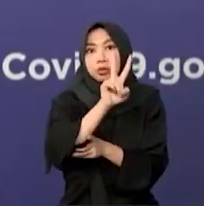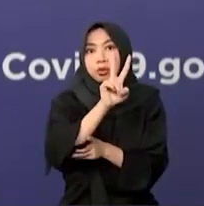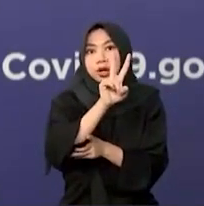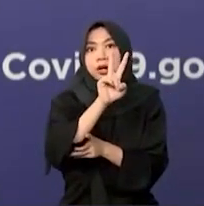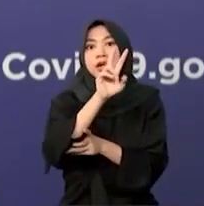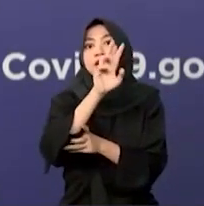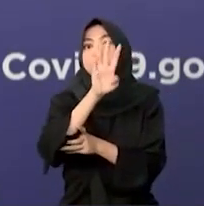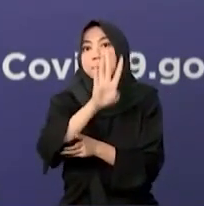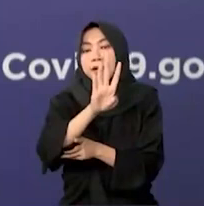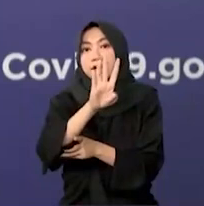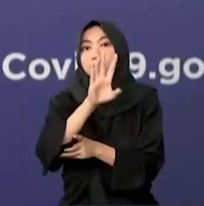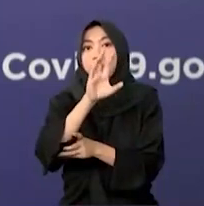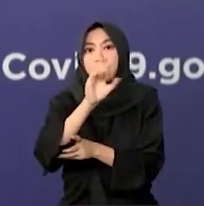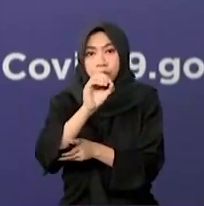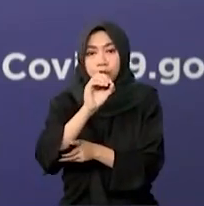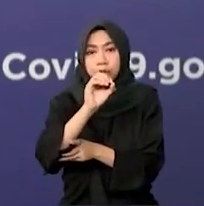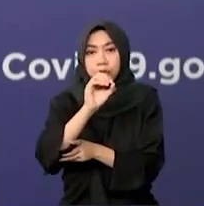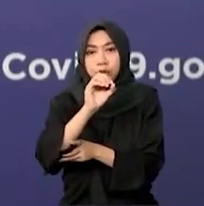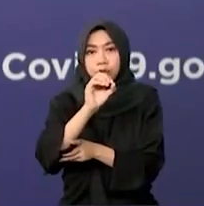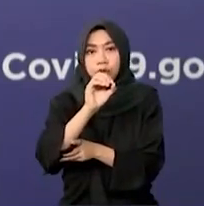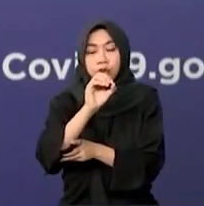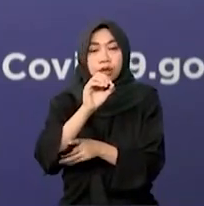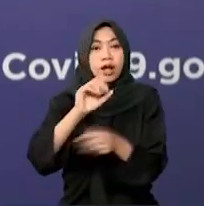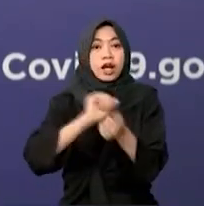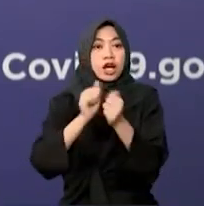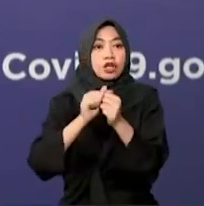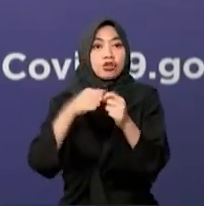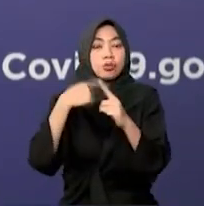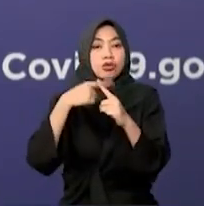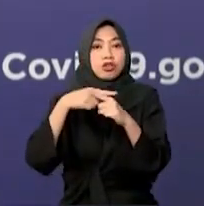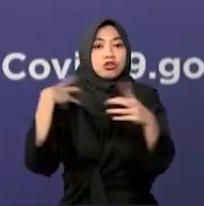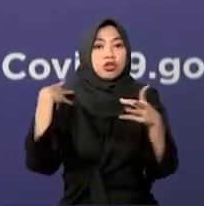1240 sehingga totalnya menjadi